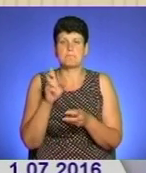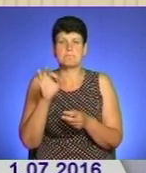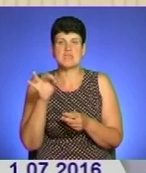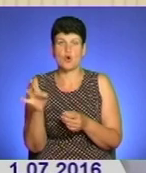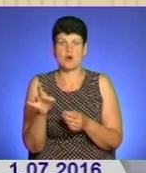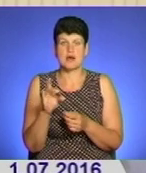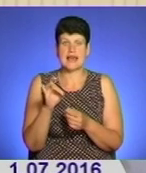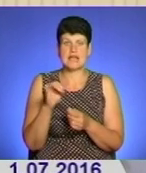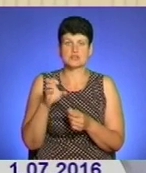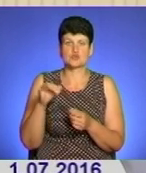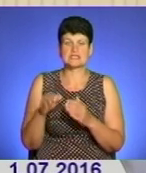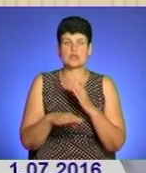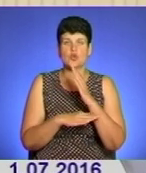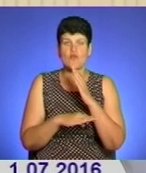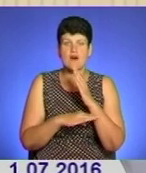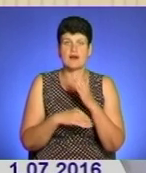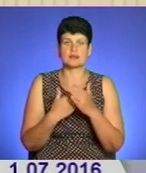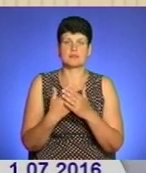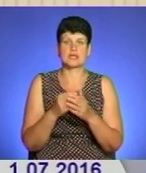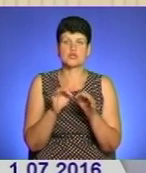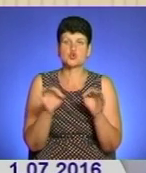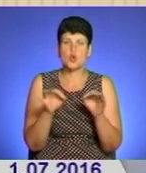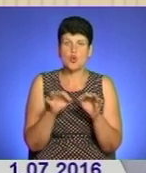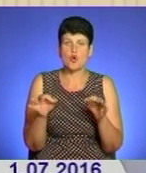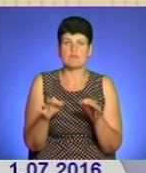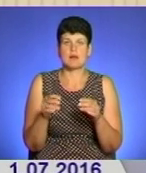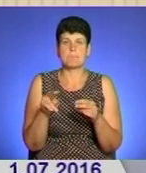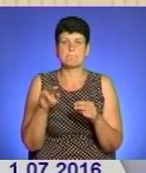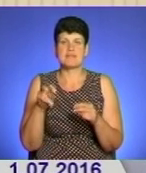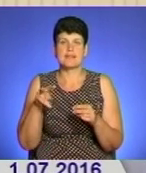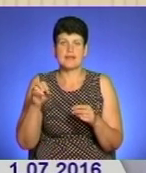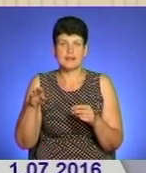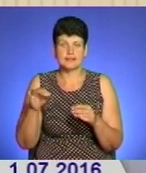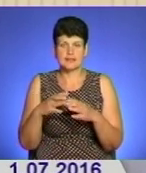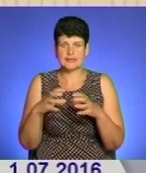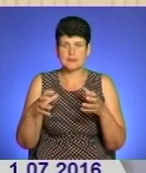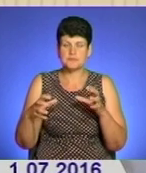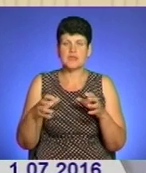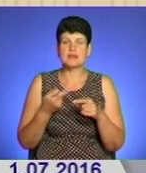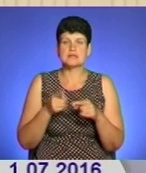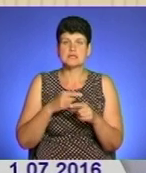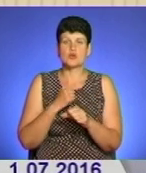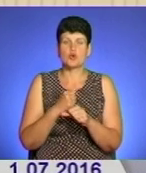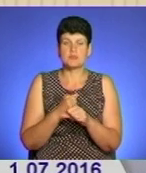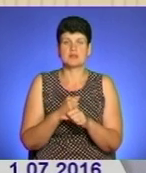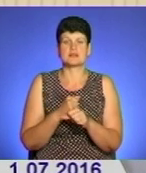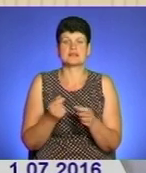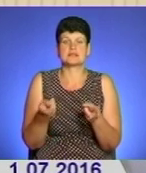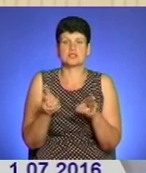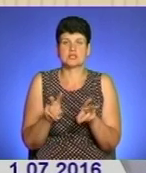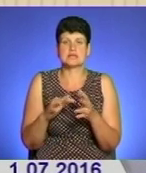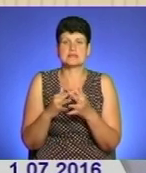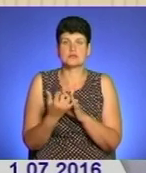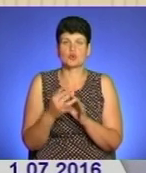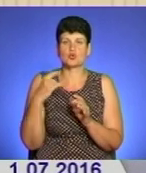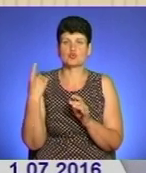біоресурси, це дрова, це солома, це пілети, це виготовляється із відходів сільськогосподарської продукції